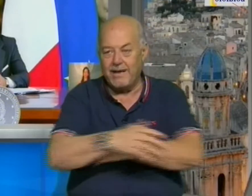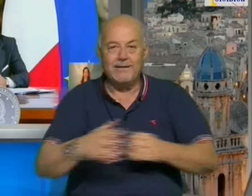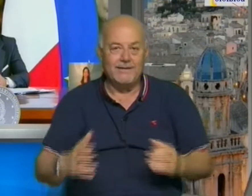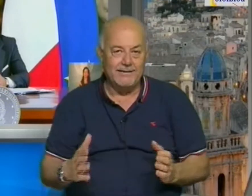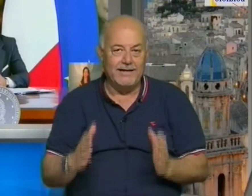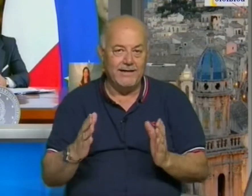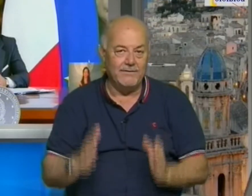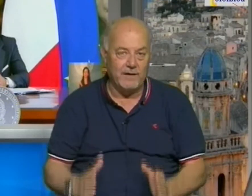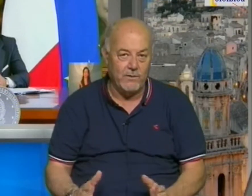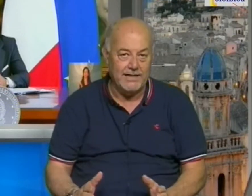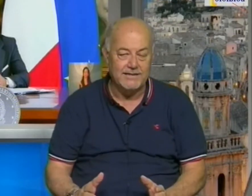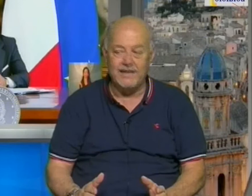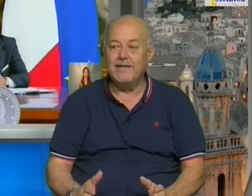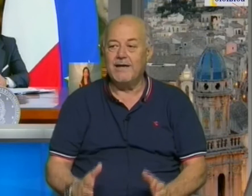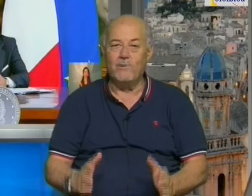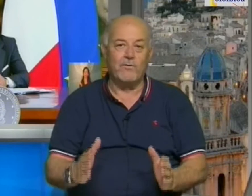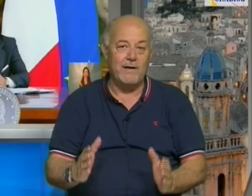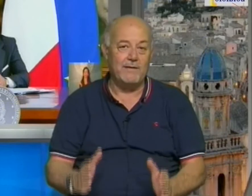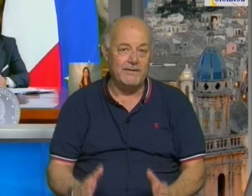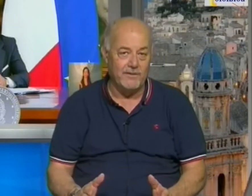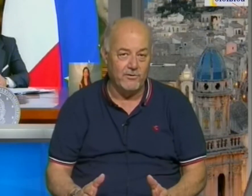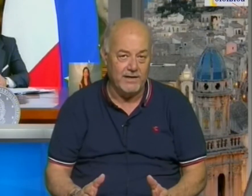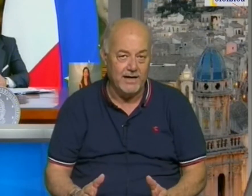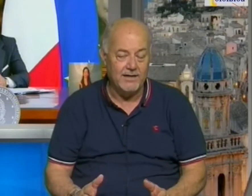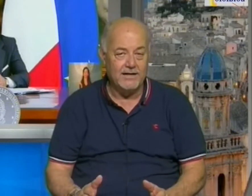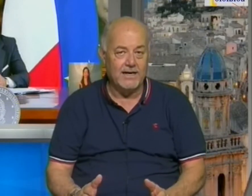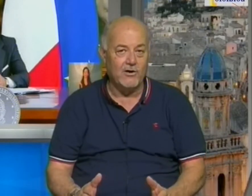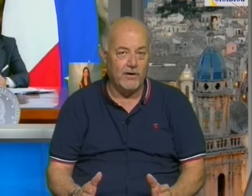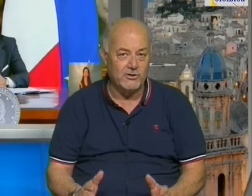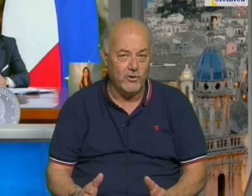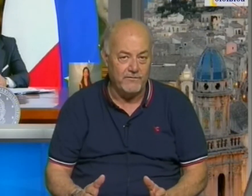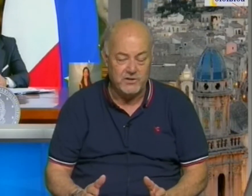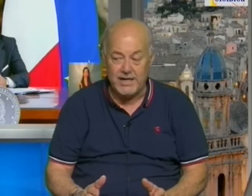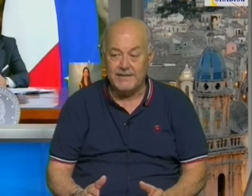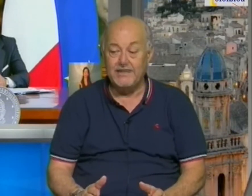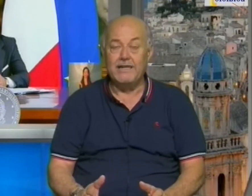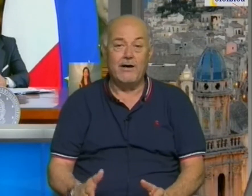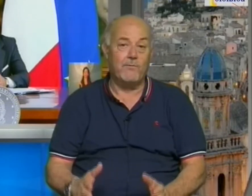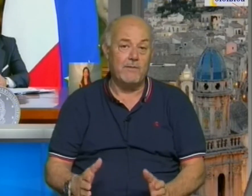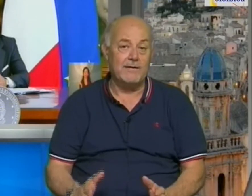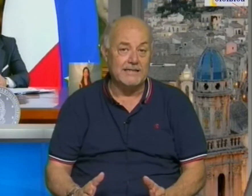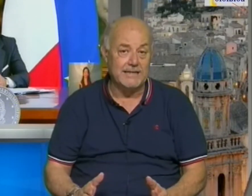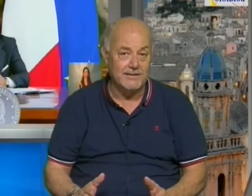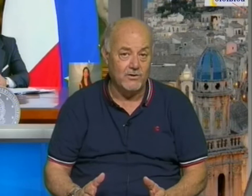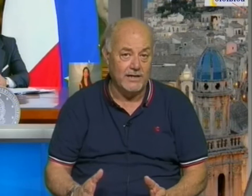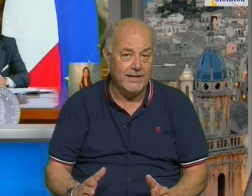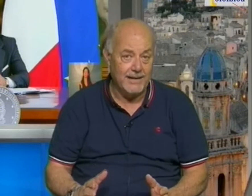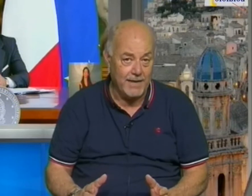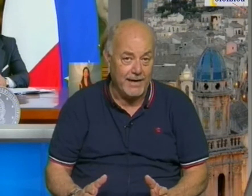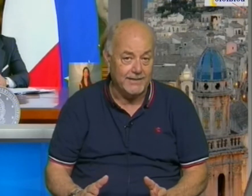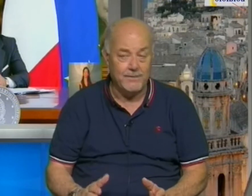problema di frequenze, è un problema di ferrovie che ancora sono efficienti, è un problema di